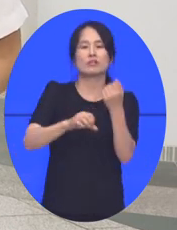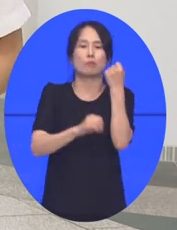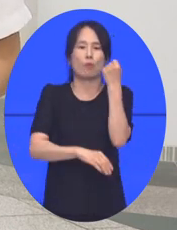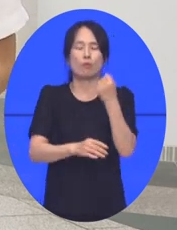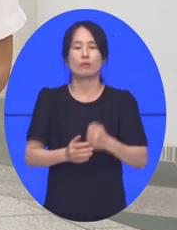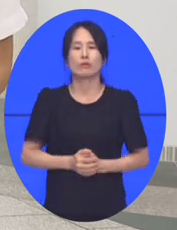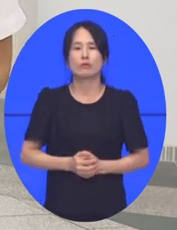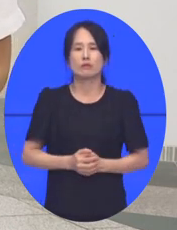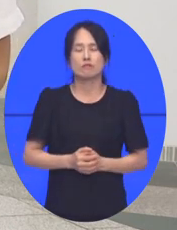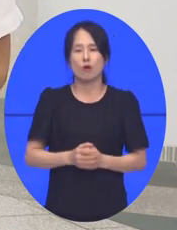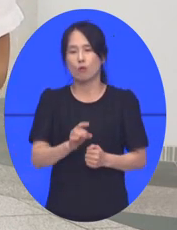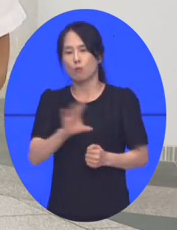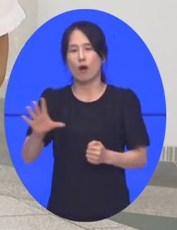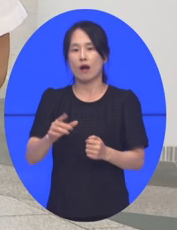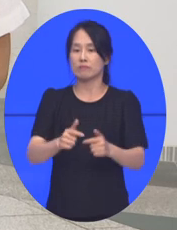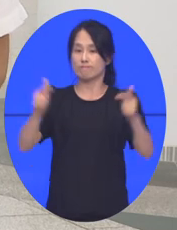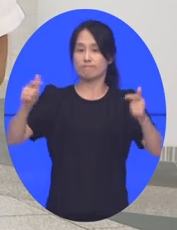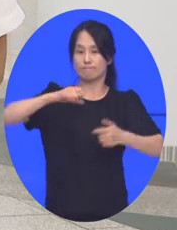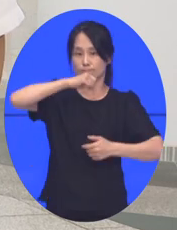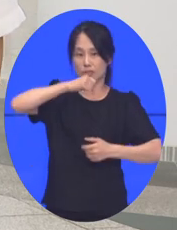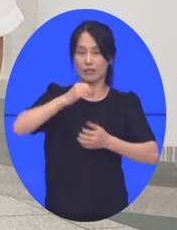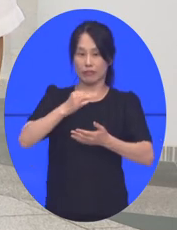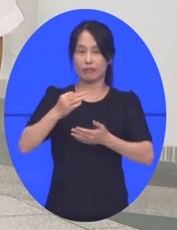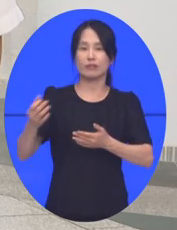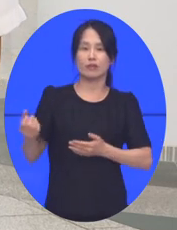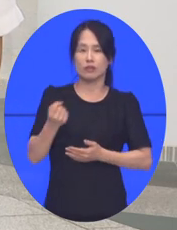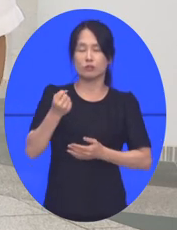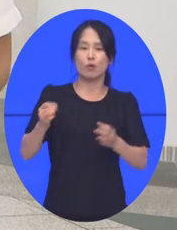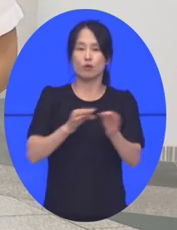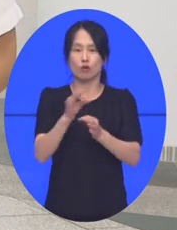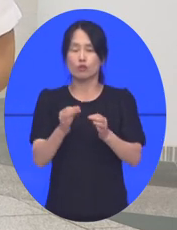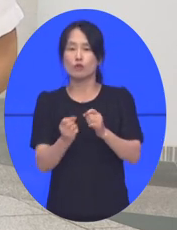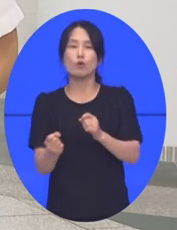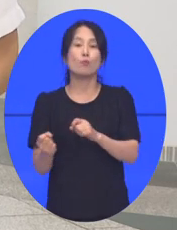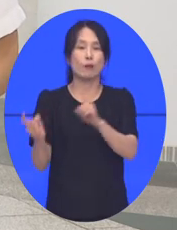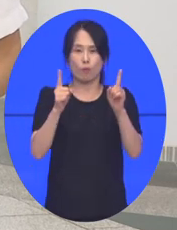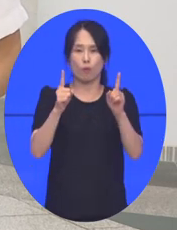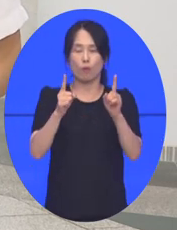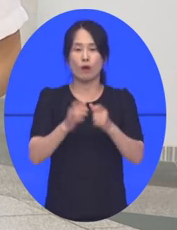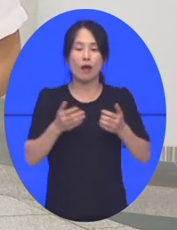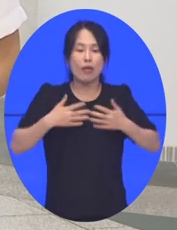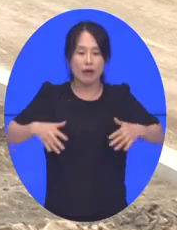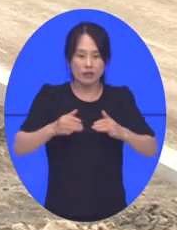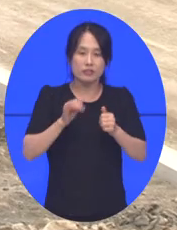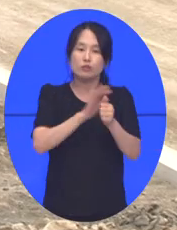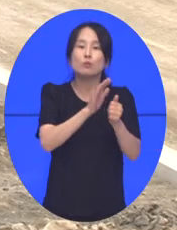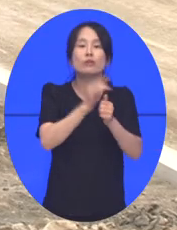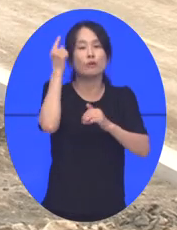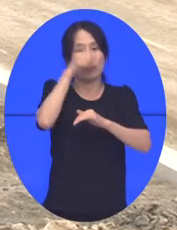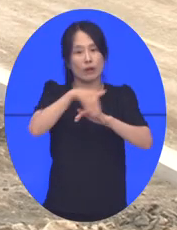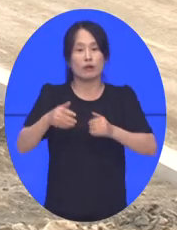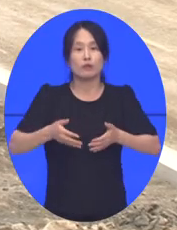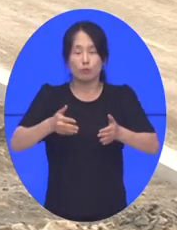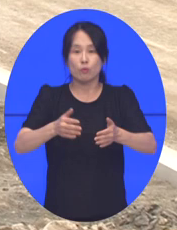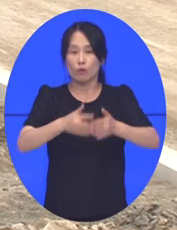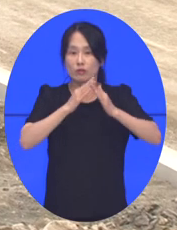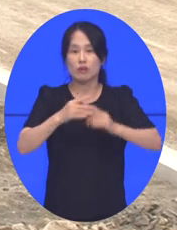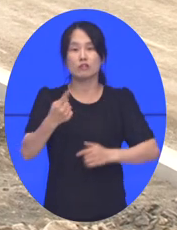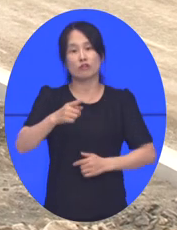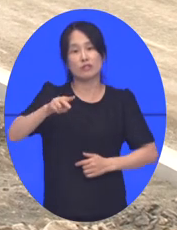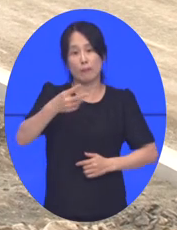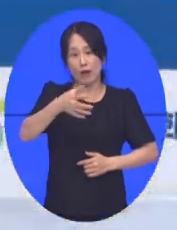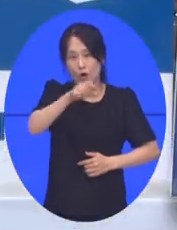이렇게 과감히 늘린 예산으로 경기 회복과 취약계층에 집중하기로 했습니다 도로건설 등의